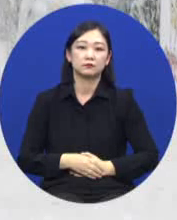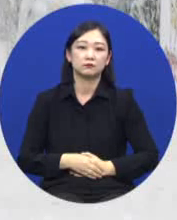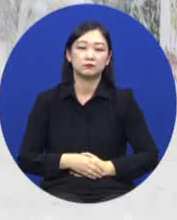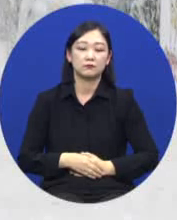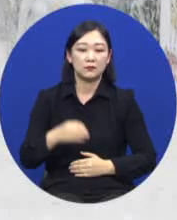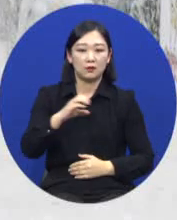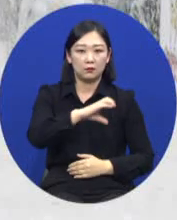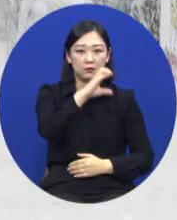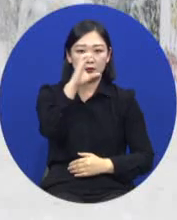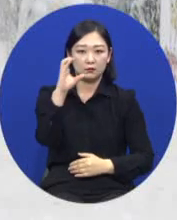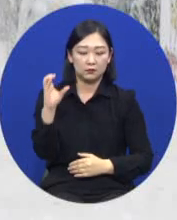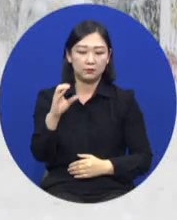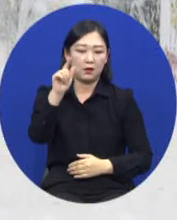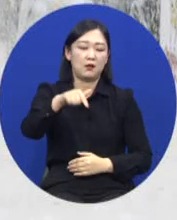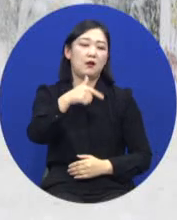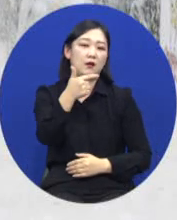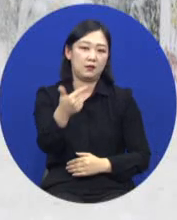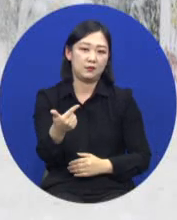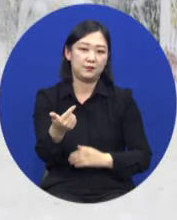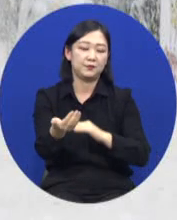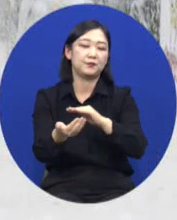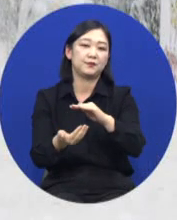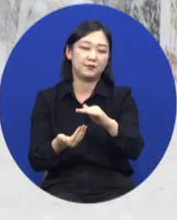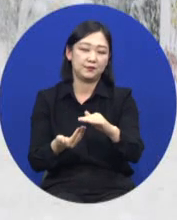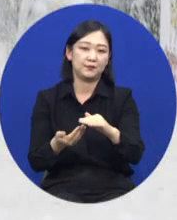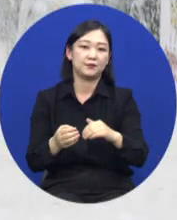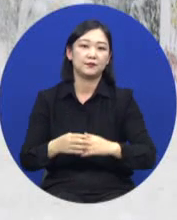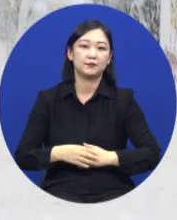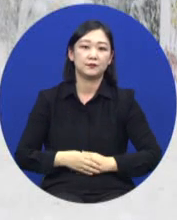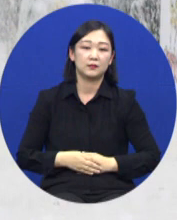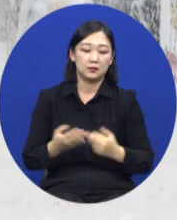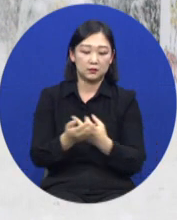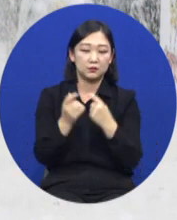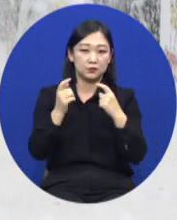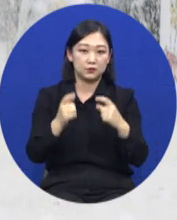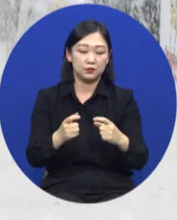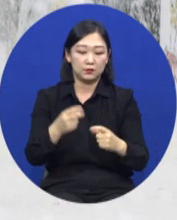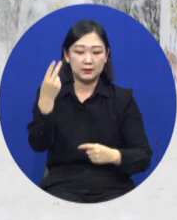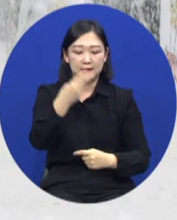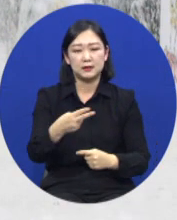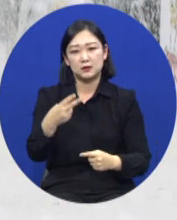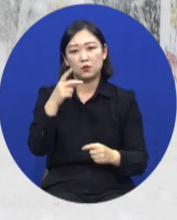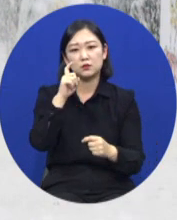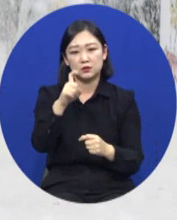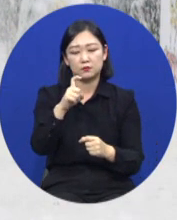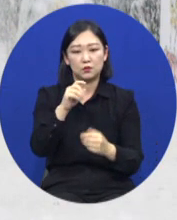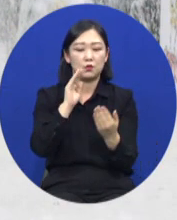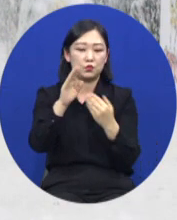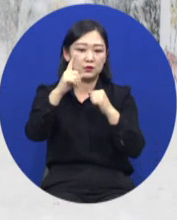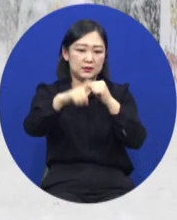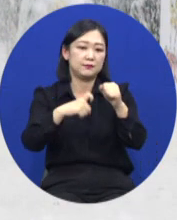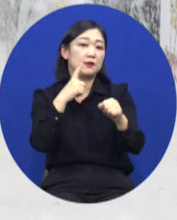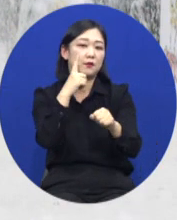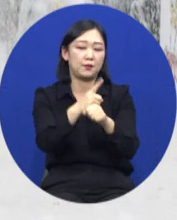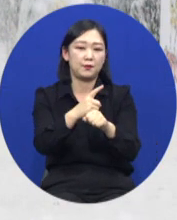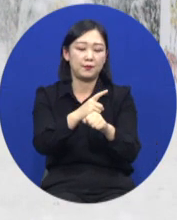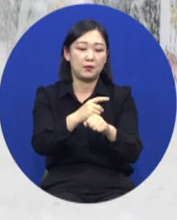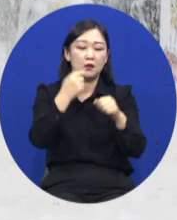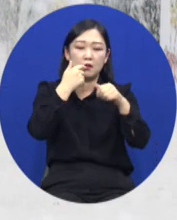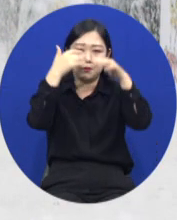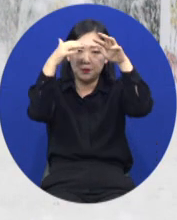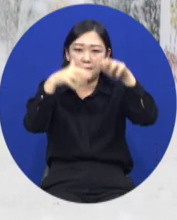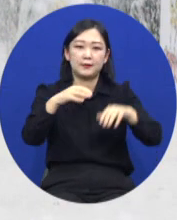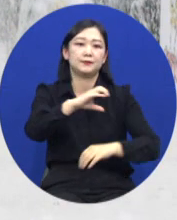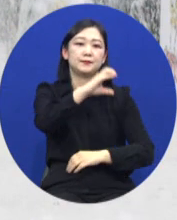어느새 크리스마스가 하루 앞으로 성큼 다가왔습니다 제주도는 2010년 이후 11년 만에 화이트 크리스마스를 맞이